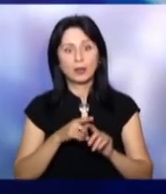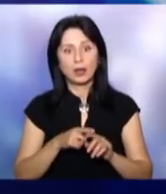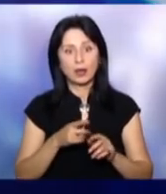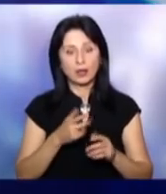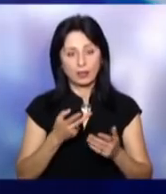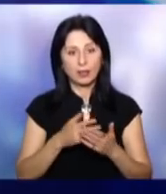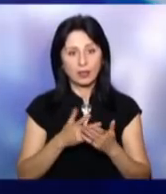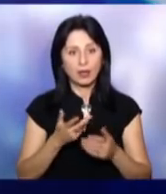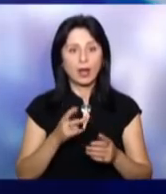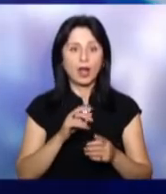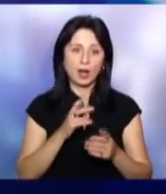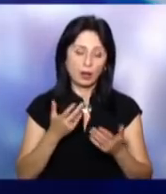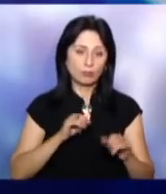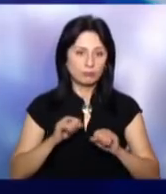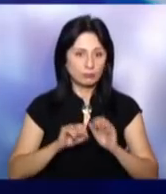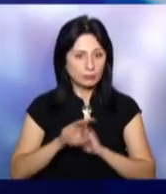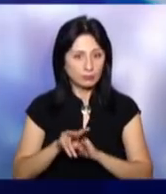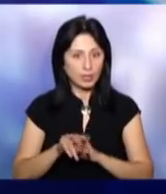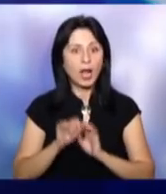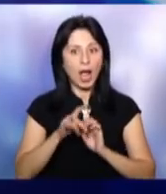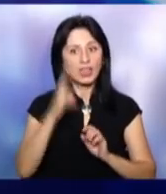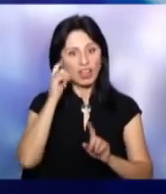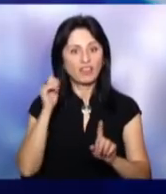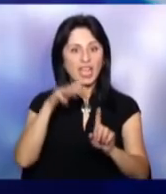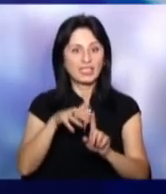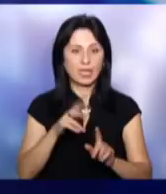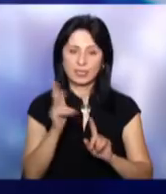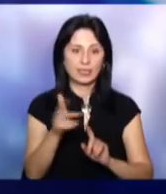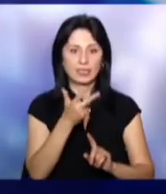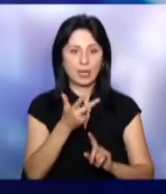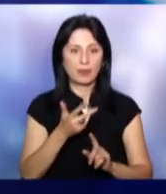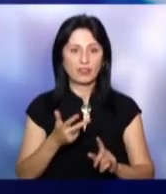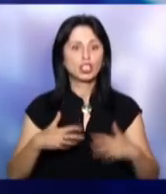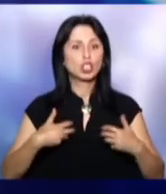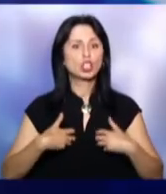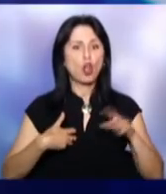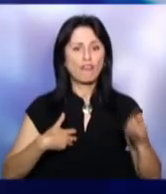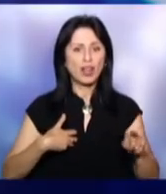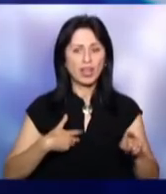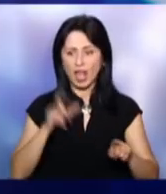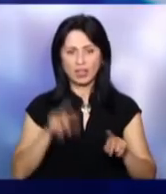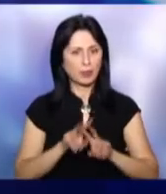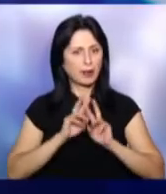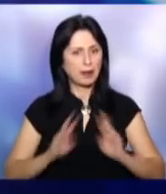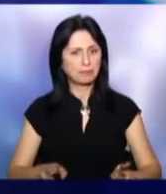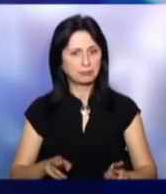გამოიწვიოს მოძალადის, ან უნდა გაიქცეს, ან უნდა თავს დაესხას. ასე იქცევიან ცხოველები, ასე ვიქცევით ჩვენც.